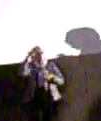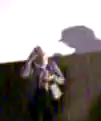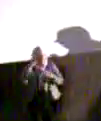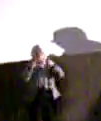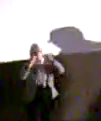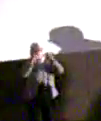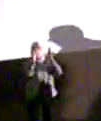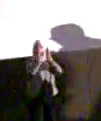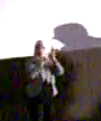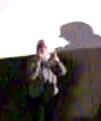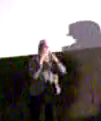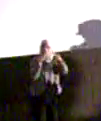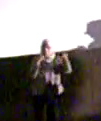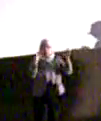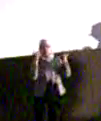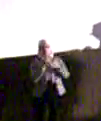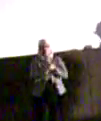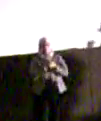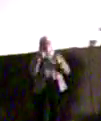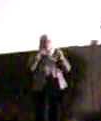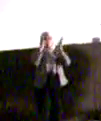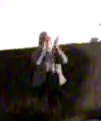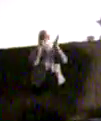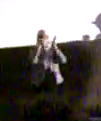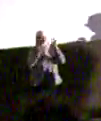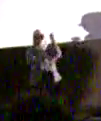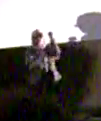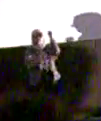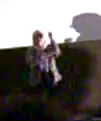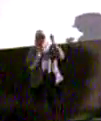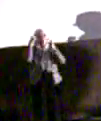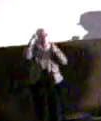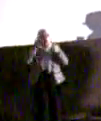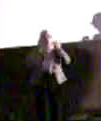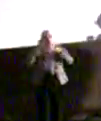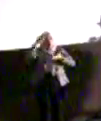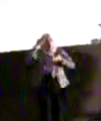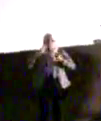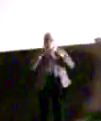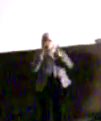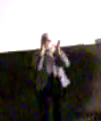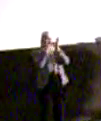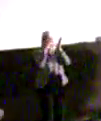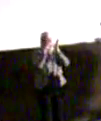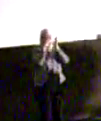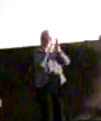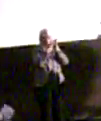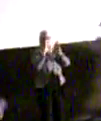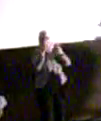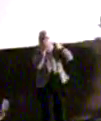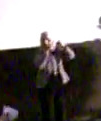مفاصله ومن مكاسبه. عليه ارتكزنا لغربلة النصوص القانونية القراوسطية